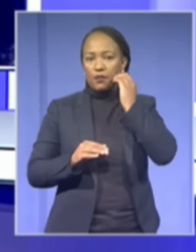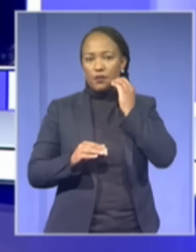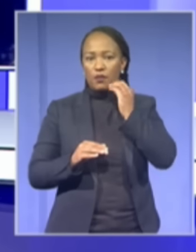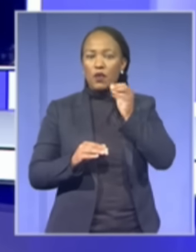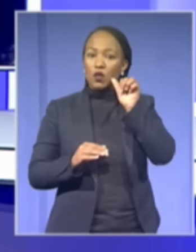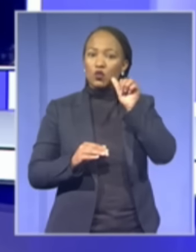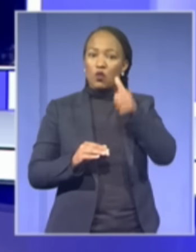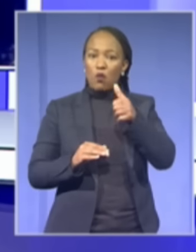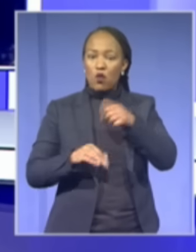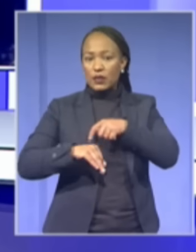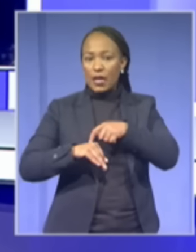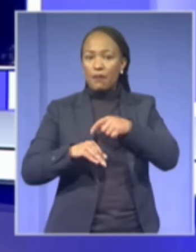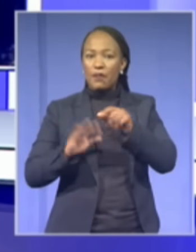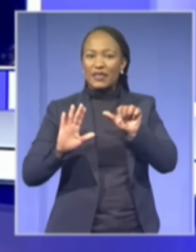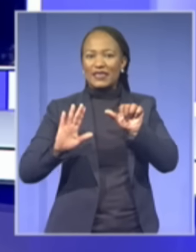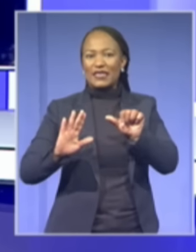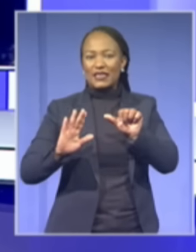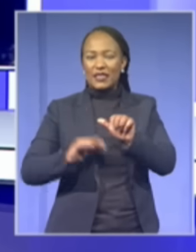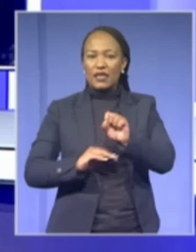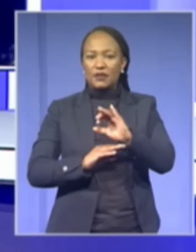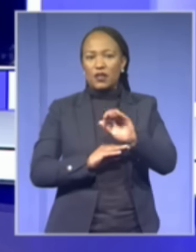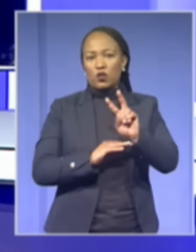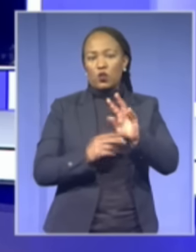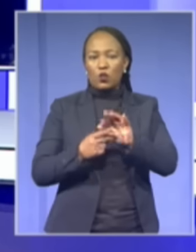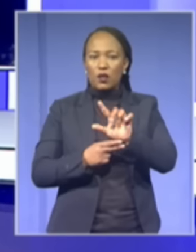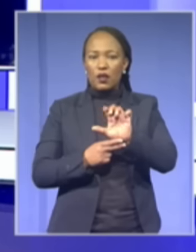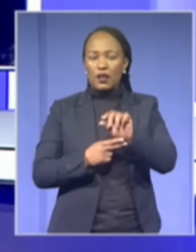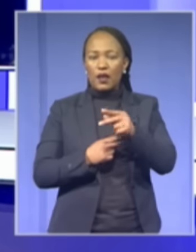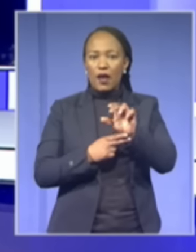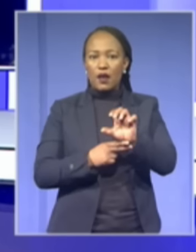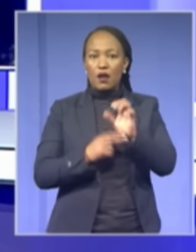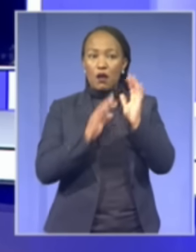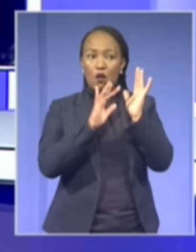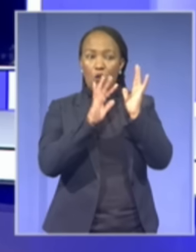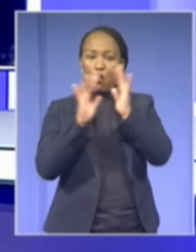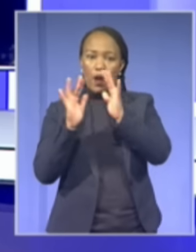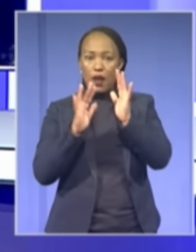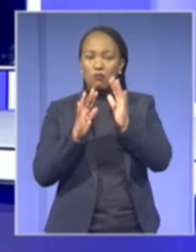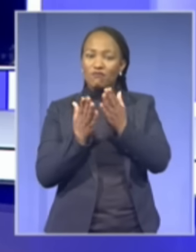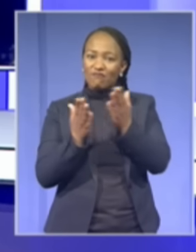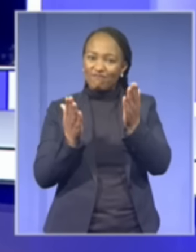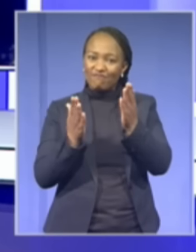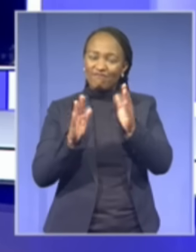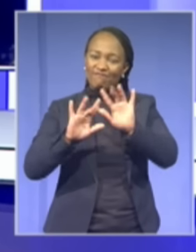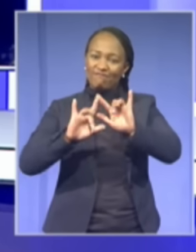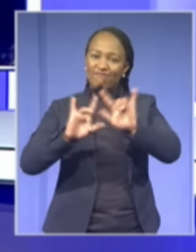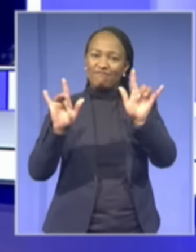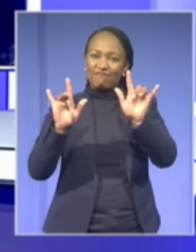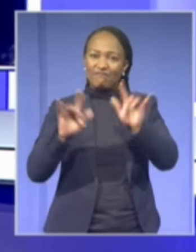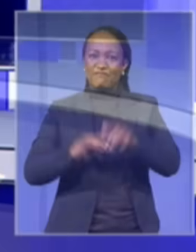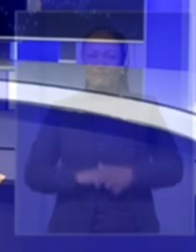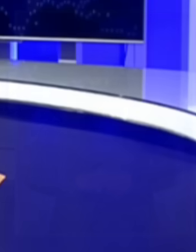lesolela tšona go sasa ka iri ya boselela mo go SABC 2 le lehae go latela kakanyo ya maemo a boso go šego fetše šalang.